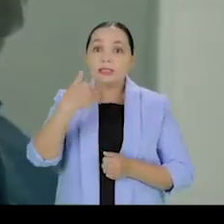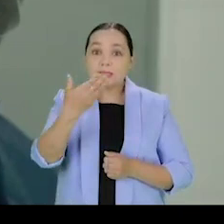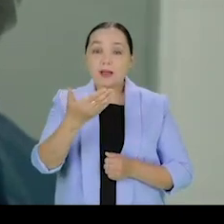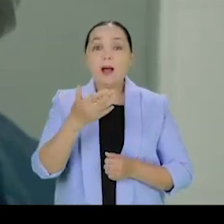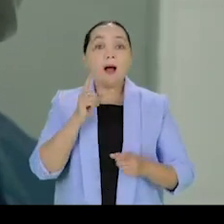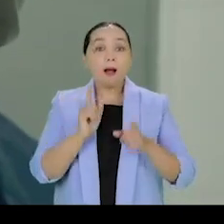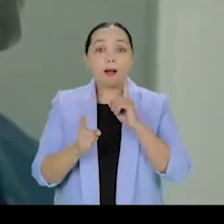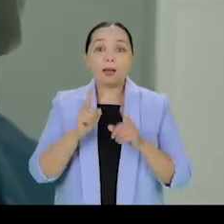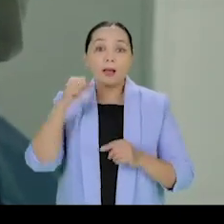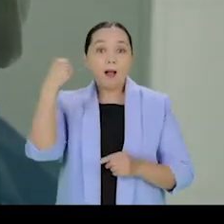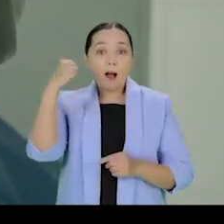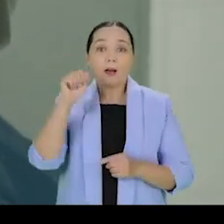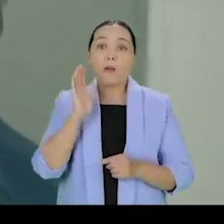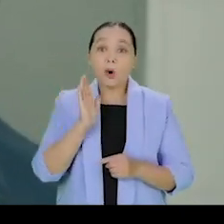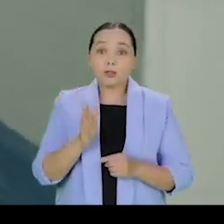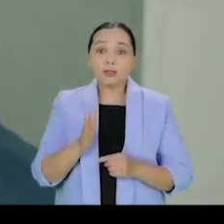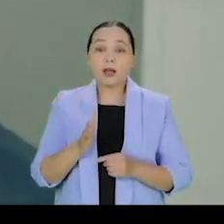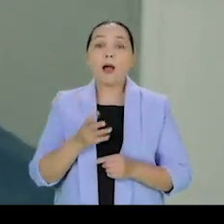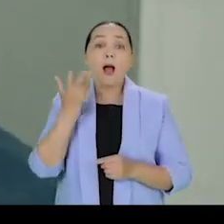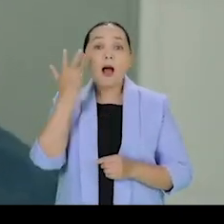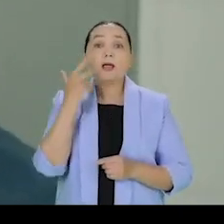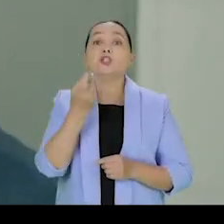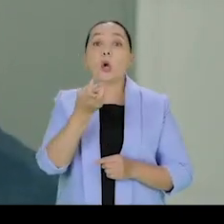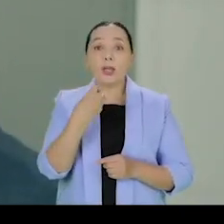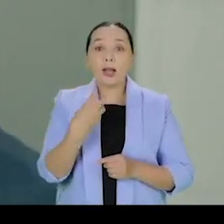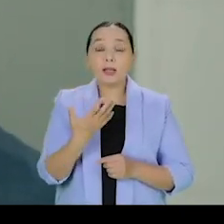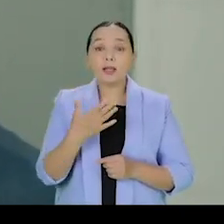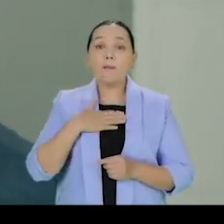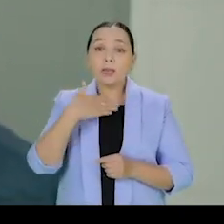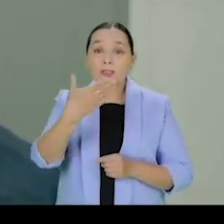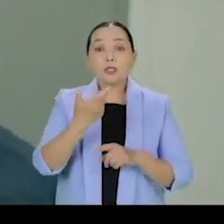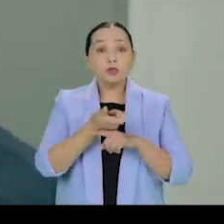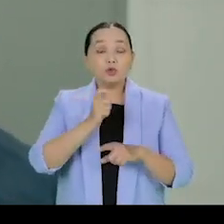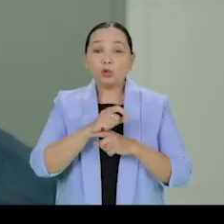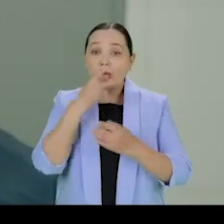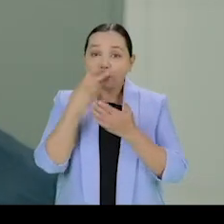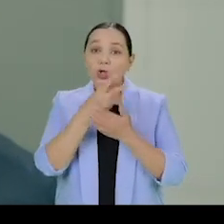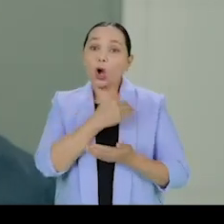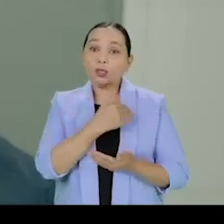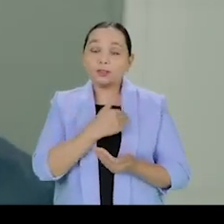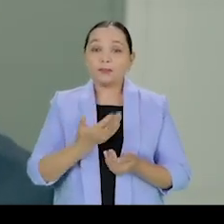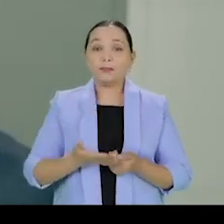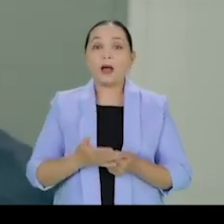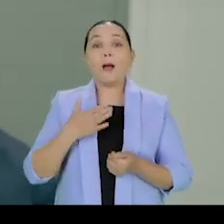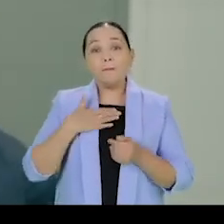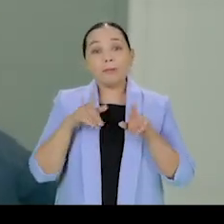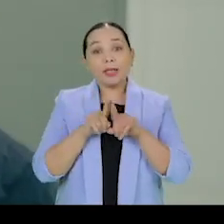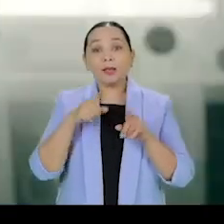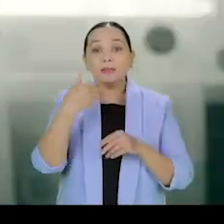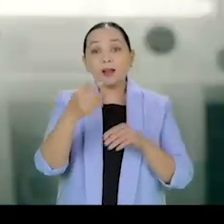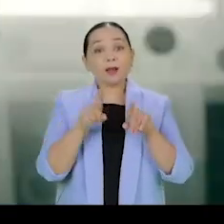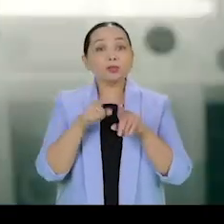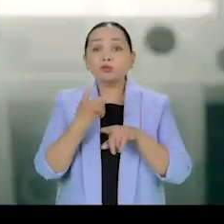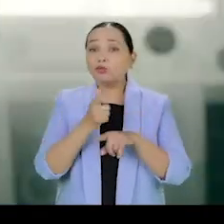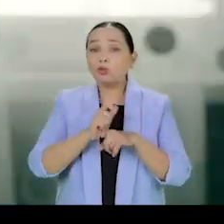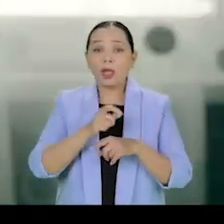Sizlar haqiqiy qahramonsizlar. Qachon kelasizlar? Men sizlarni juda ham sog'indim. Men ham sizlarni juda